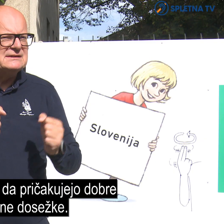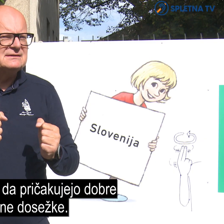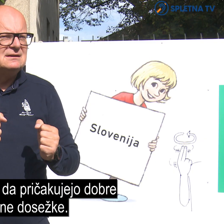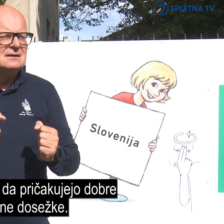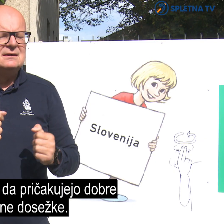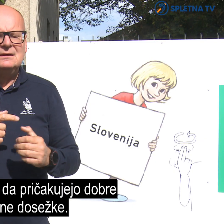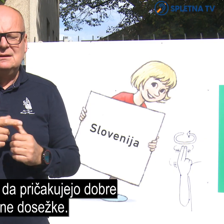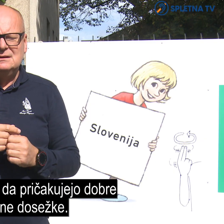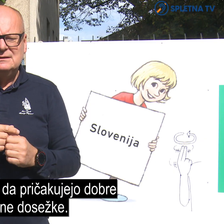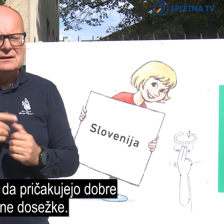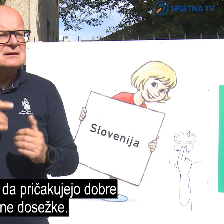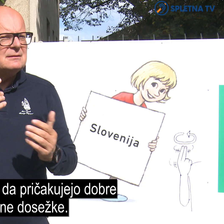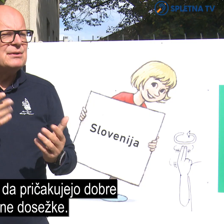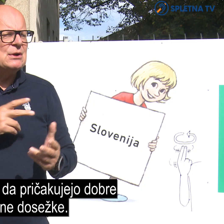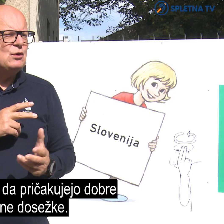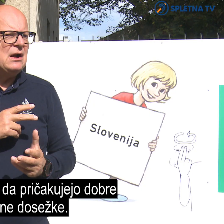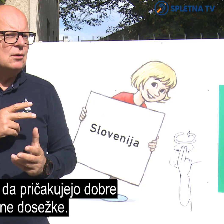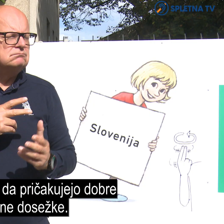dosežke.